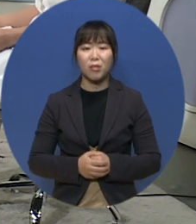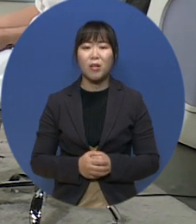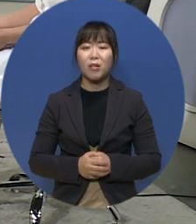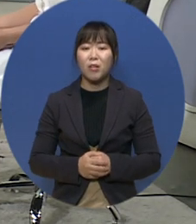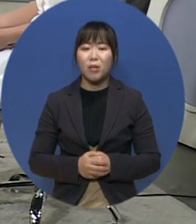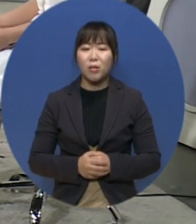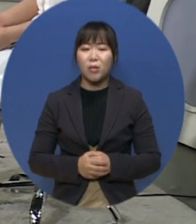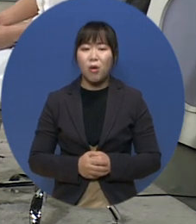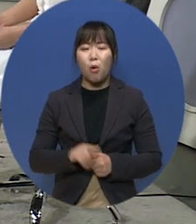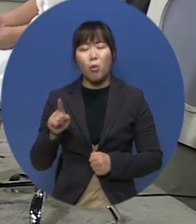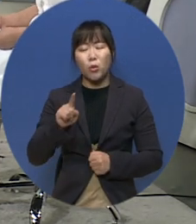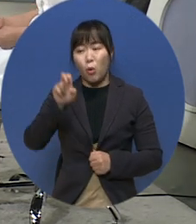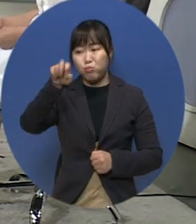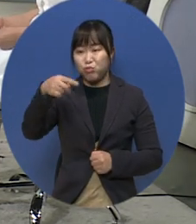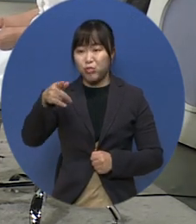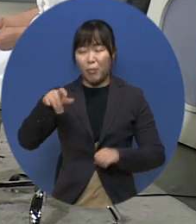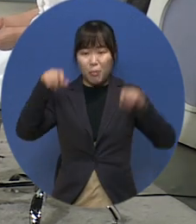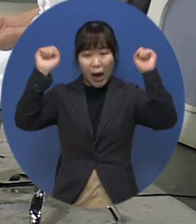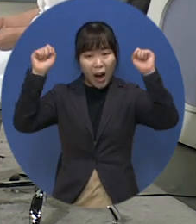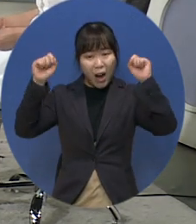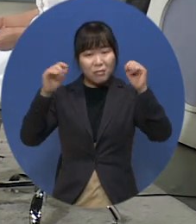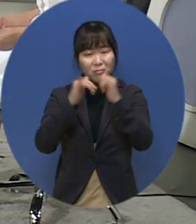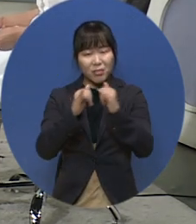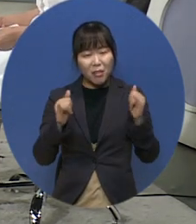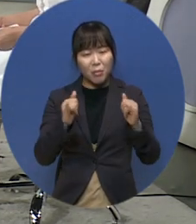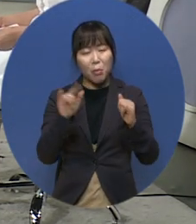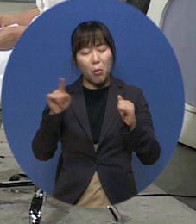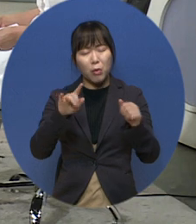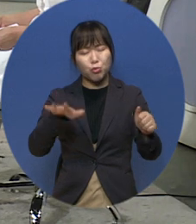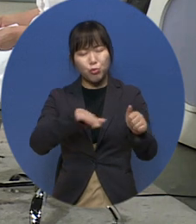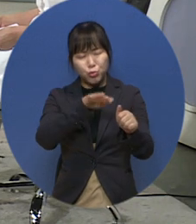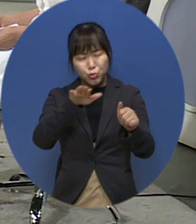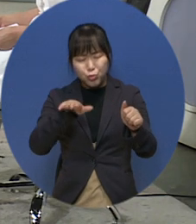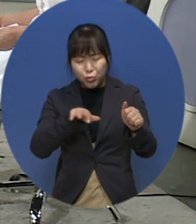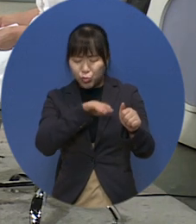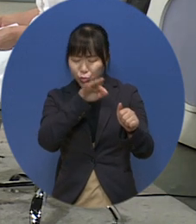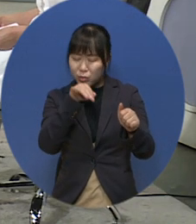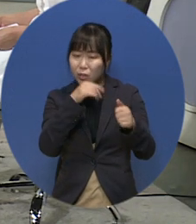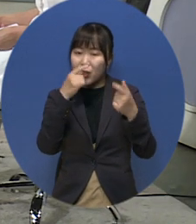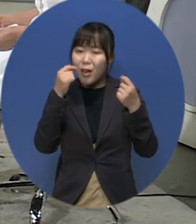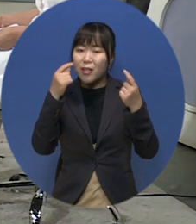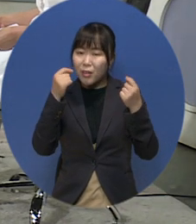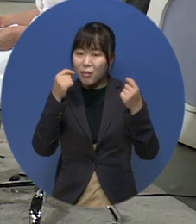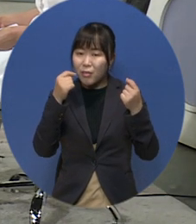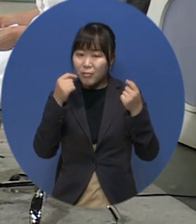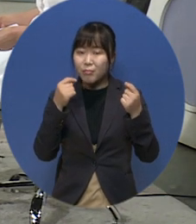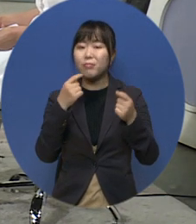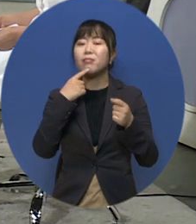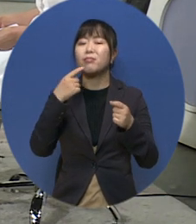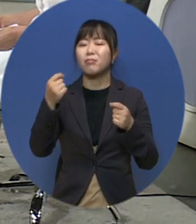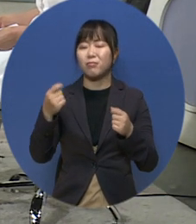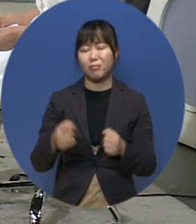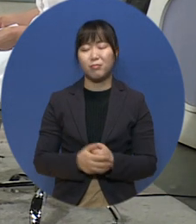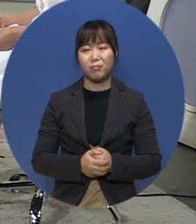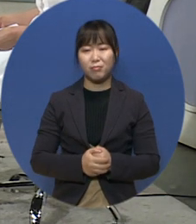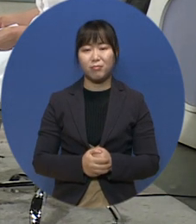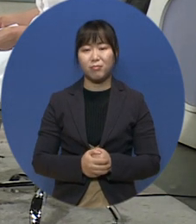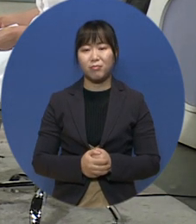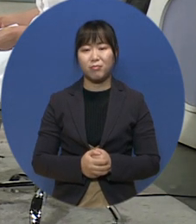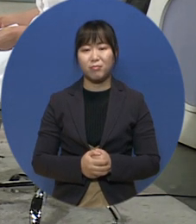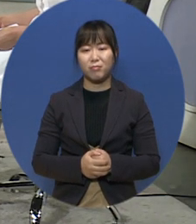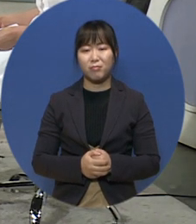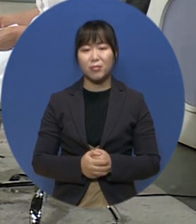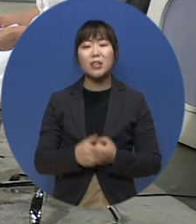무슨 무당이 그 어? 뭐 주술을 주술 외는, 같은 어? 그런 주술을 하는